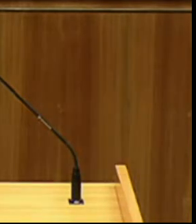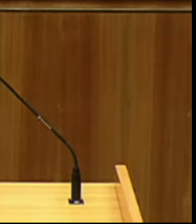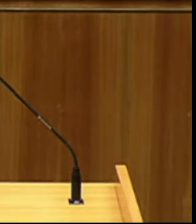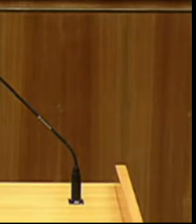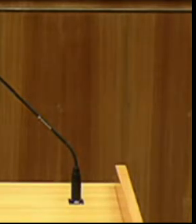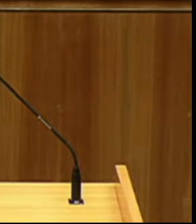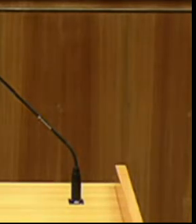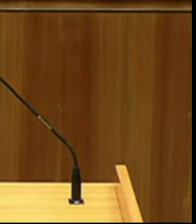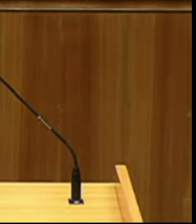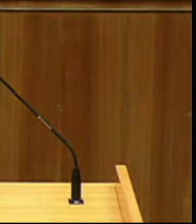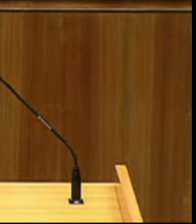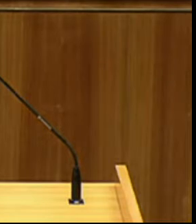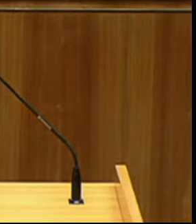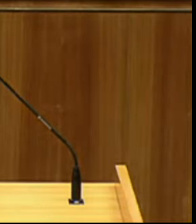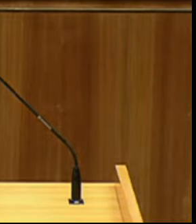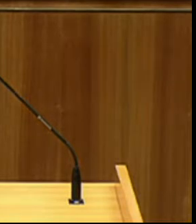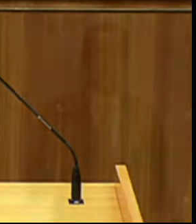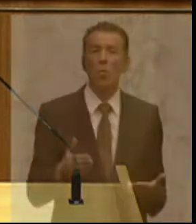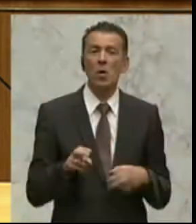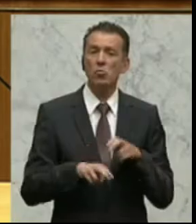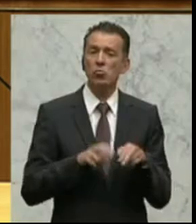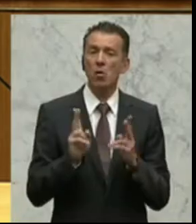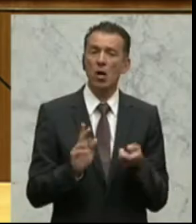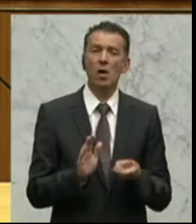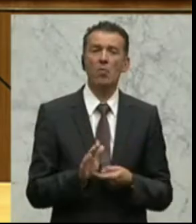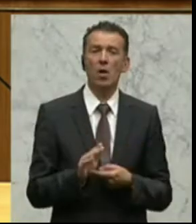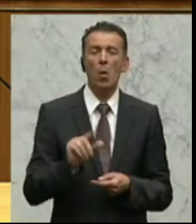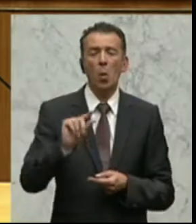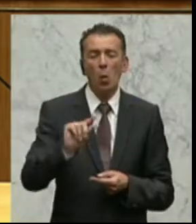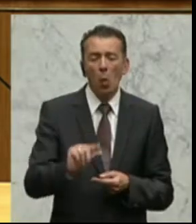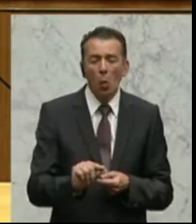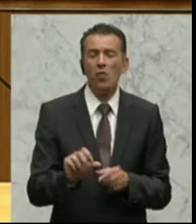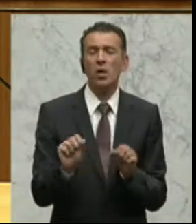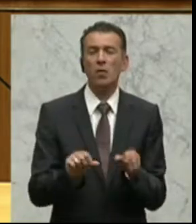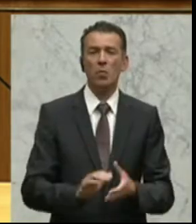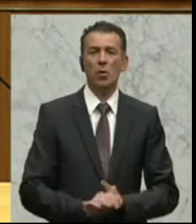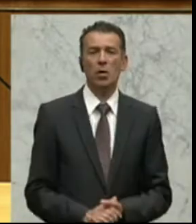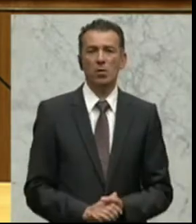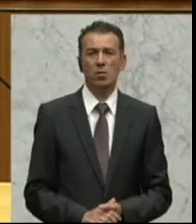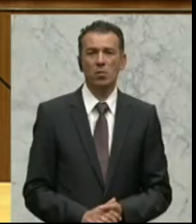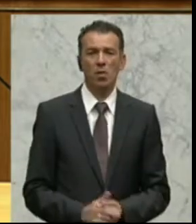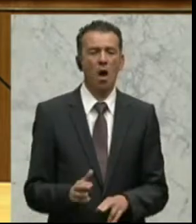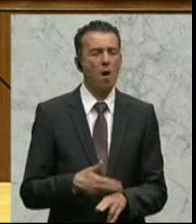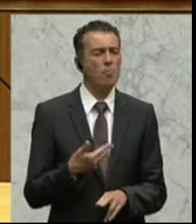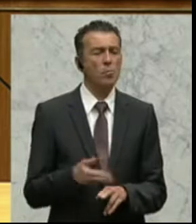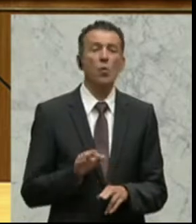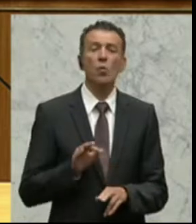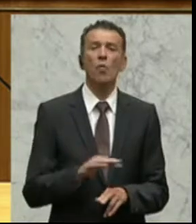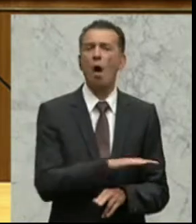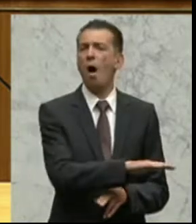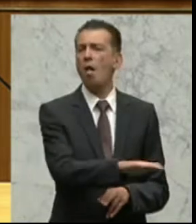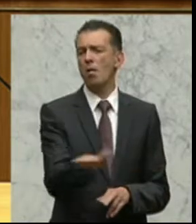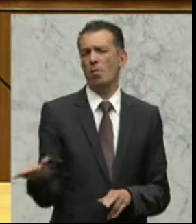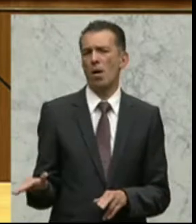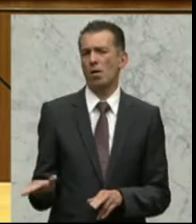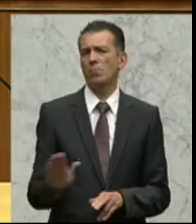Thomas waren die Steuern nur dann zumutbar, wenn sie so gering wie möglich gehalten wurden und absolut dem Gemeinwohl dienten. Das heißt,